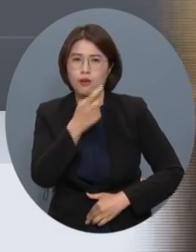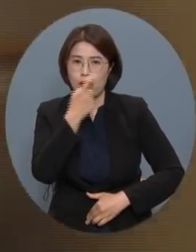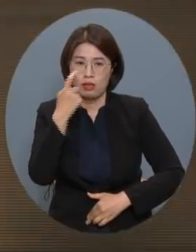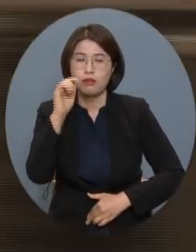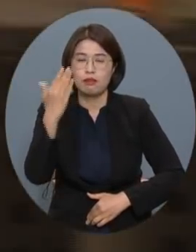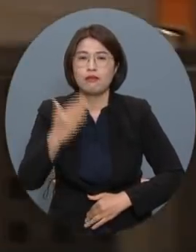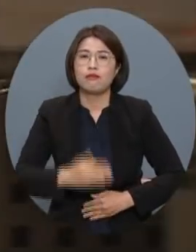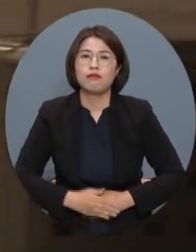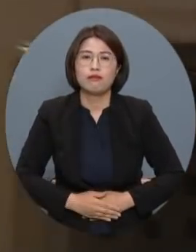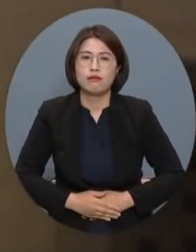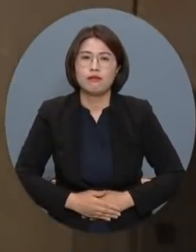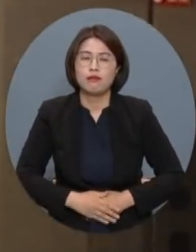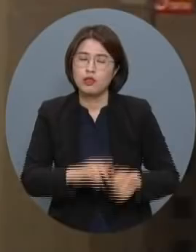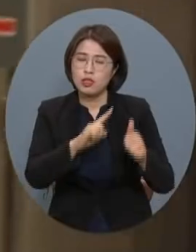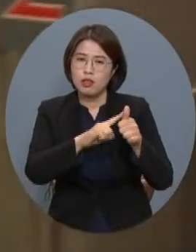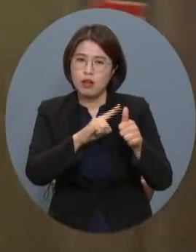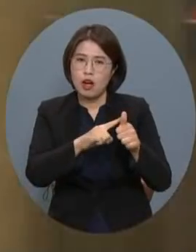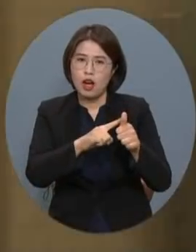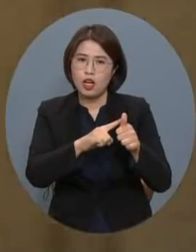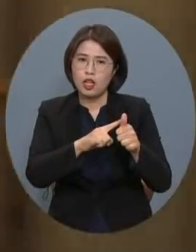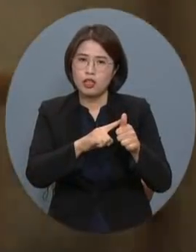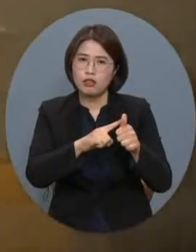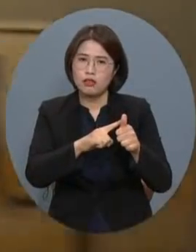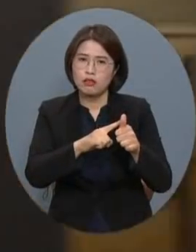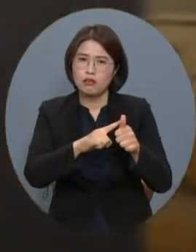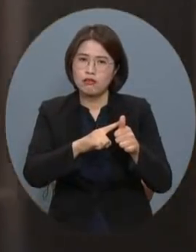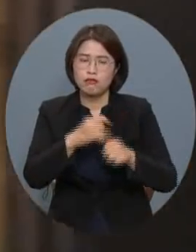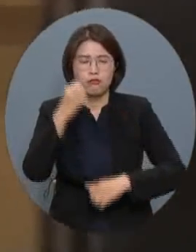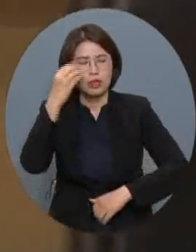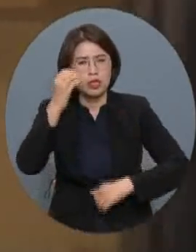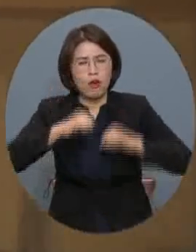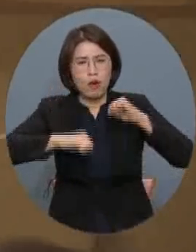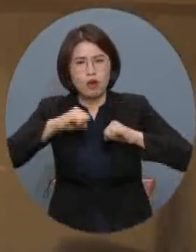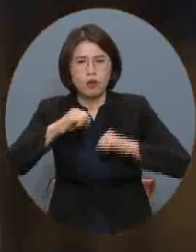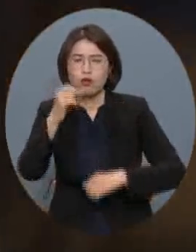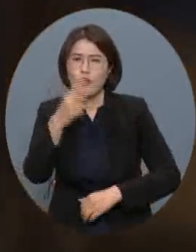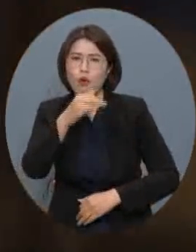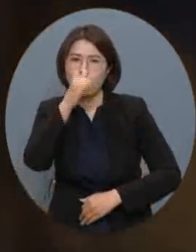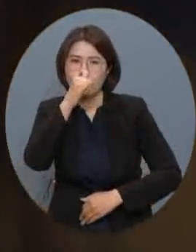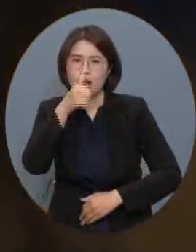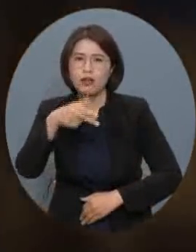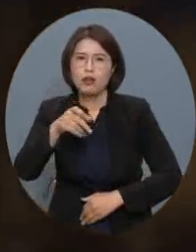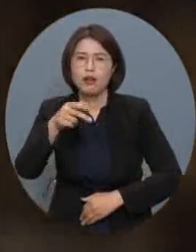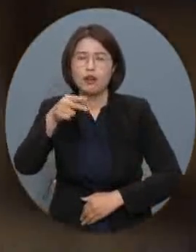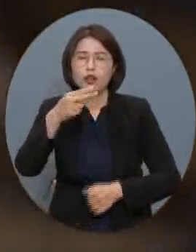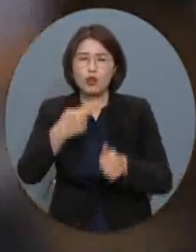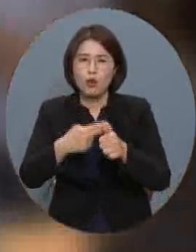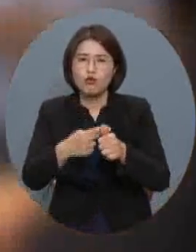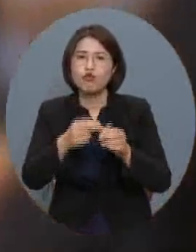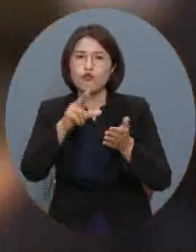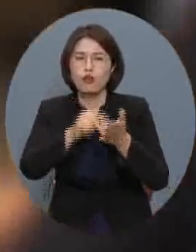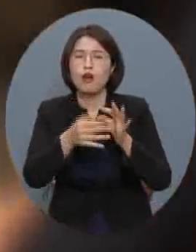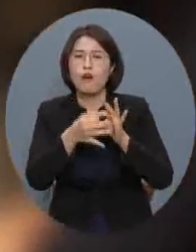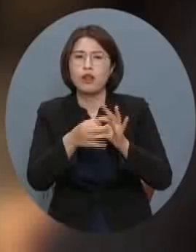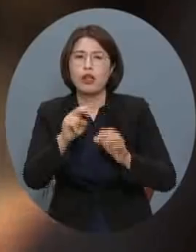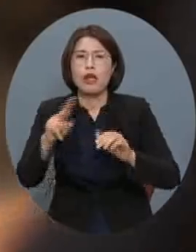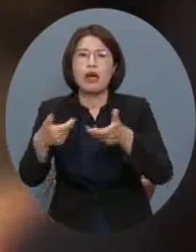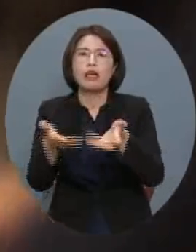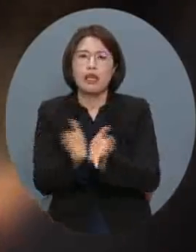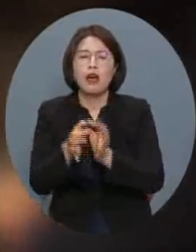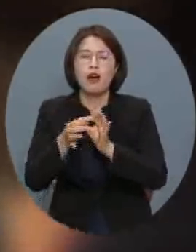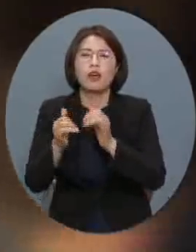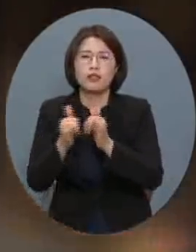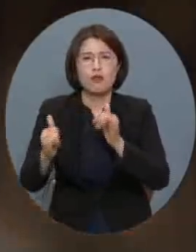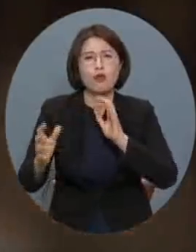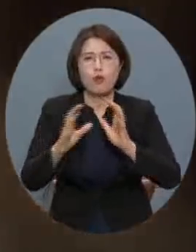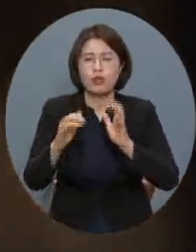확인됐습니다. 최 전 총장의 수상한 행보는 또 있습니다. 정경심 교수 문제와 관련해 야당 관계자와 논의를